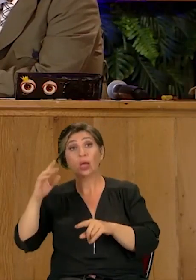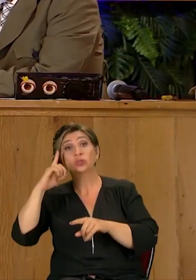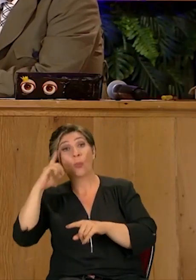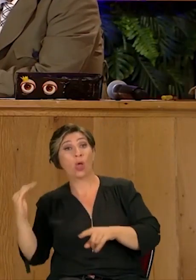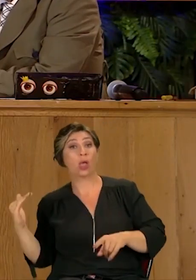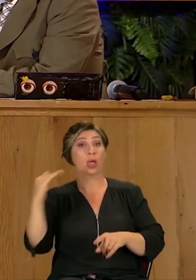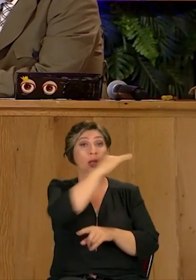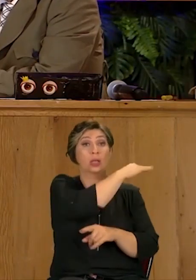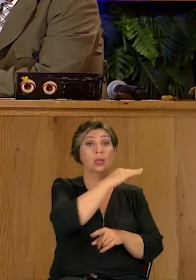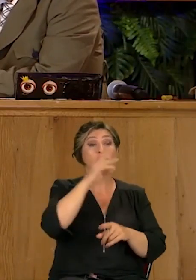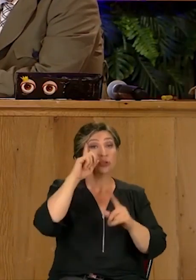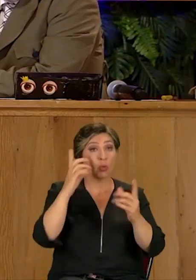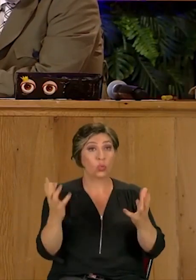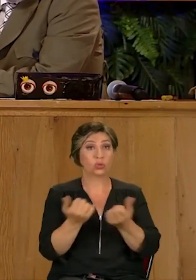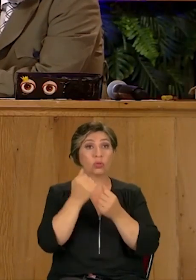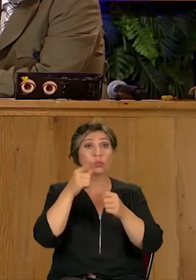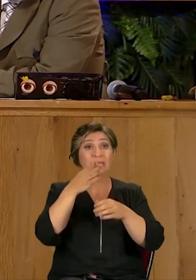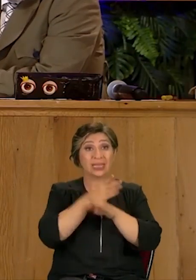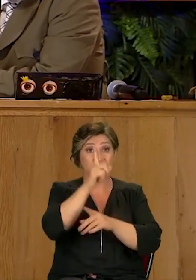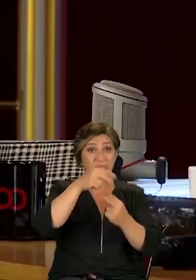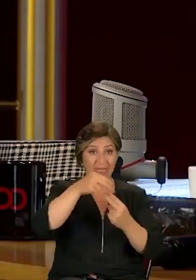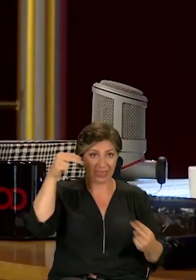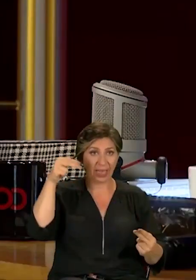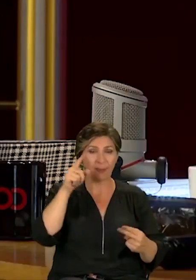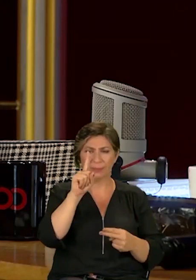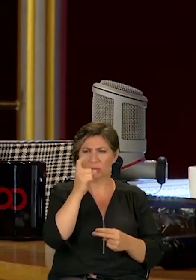Tokyo'ya gidiyor ve bu Japonlar kurtarılıyor. Bu gerçek bir hikaye.